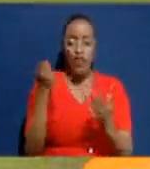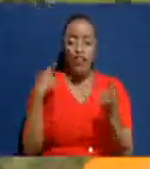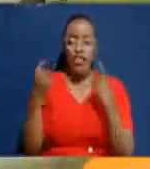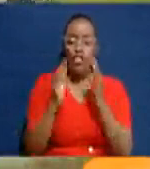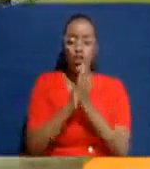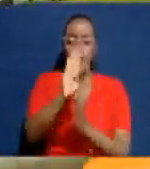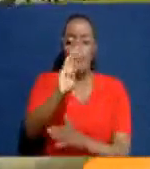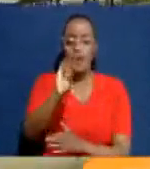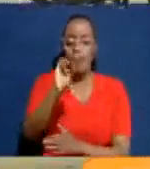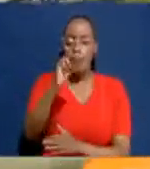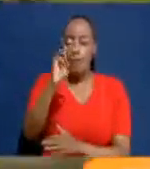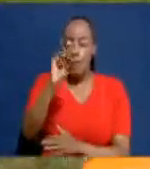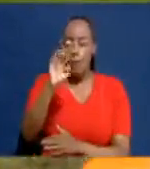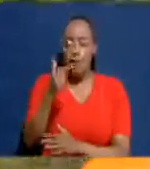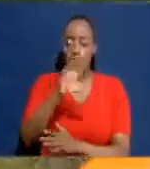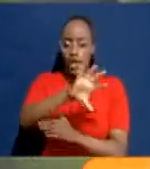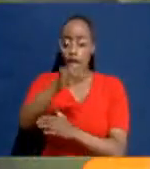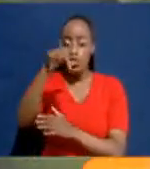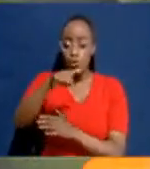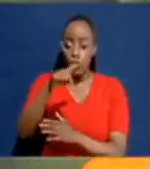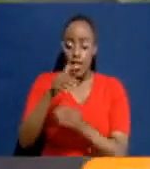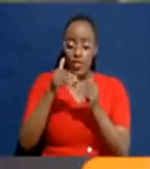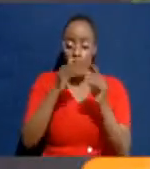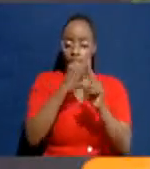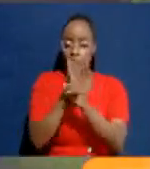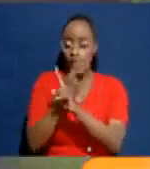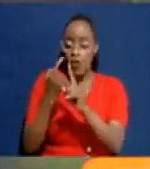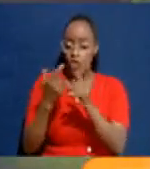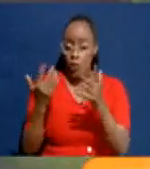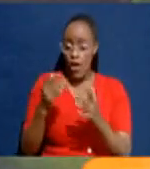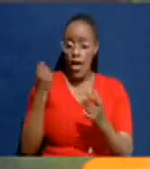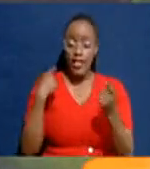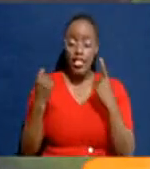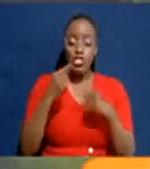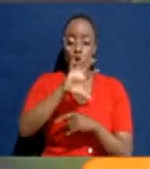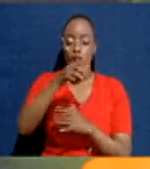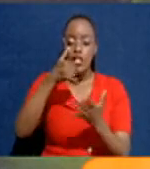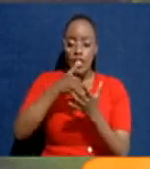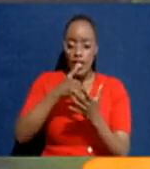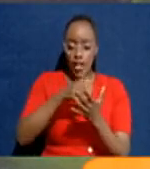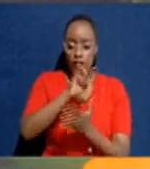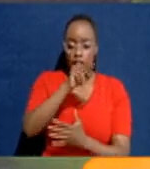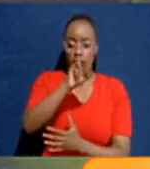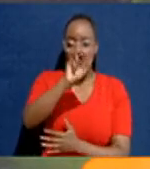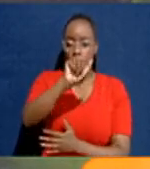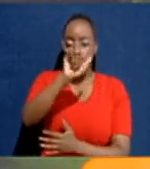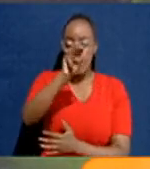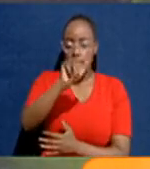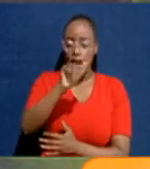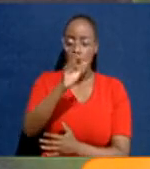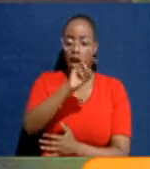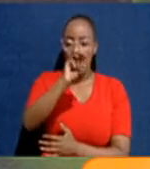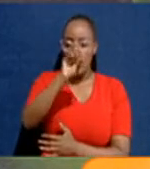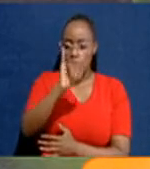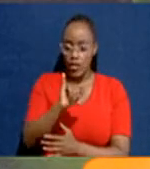na Bomet. Leo, viongozi mbalimbali kutoka kaunti ya Kericho, akiwemo mbunge wa Ainamoi Benjamin